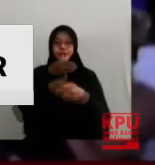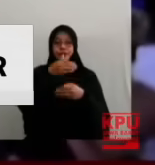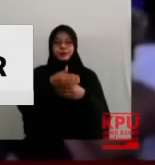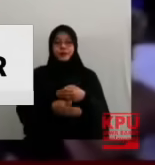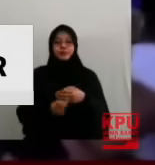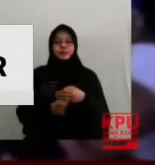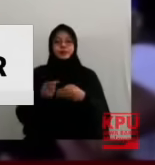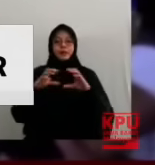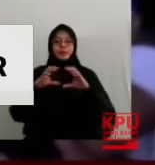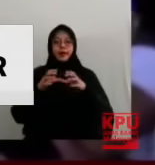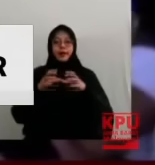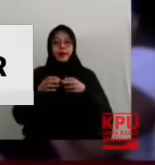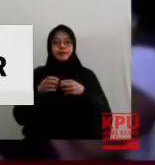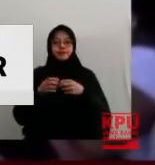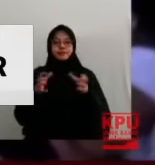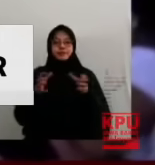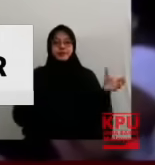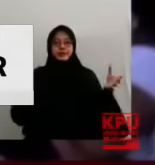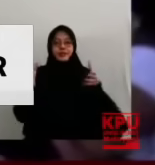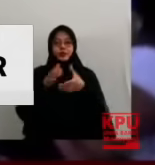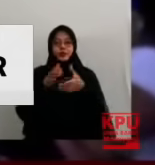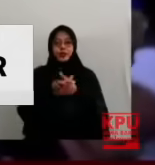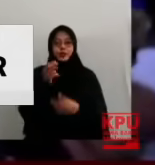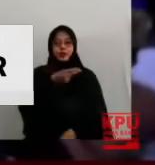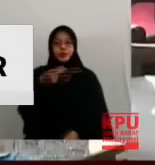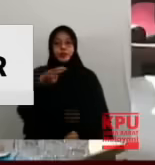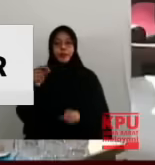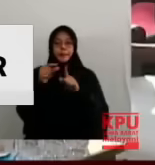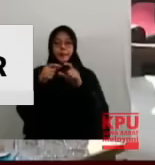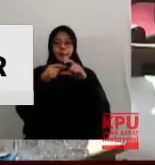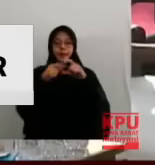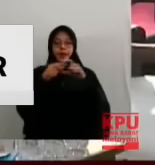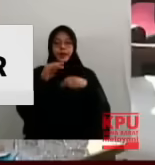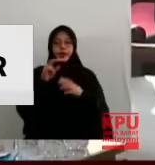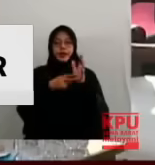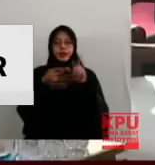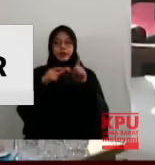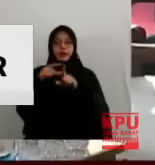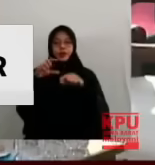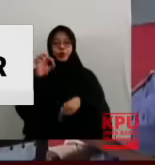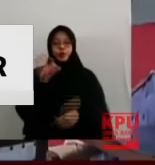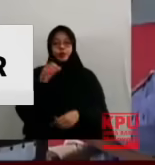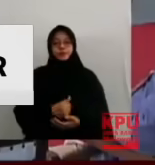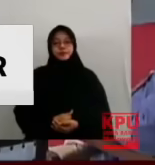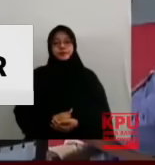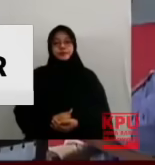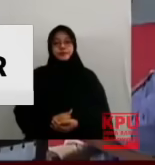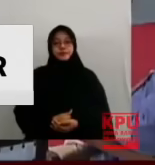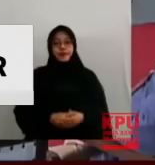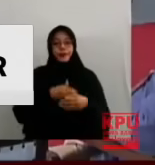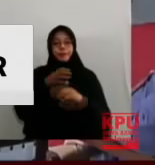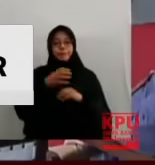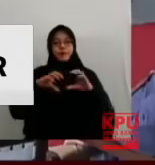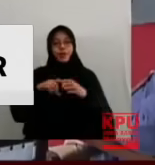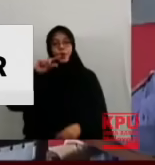ada Partai Persatuan Indonesia perindo hadir Waalaikumsalam dan dan juga dari Partai Bulan